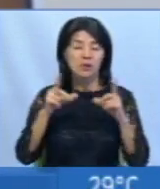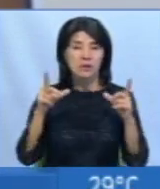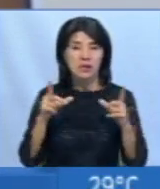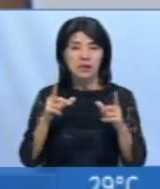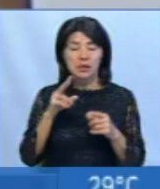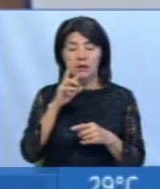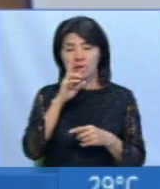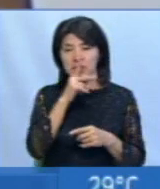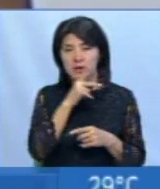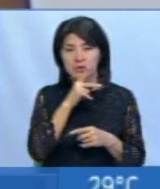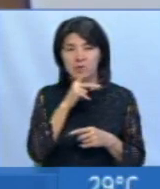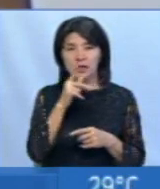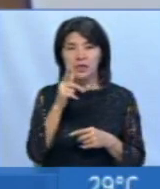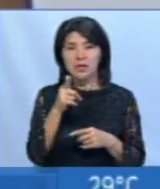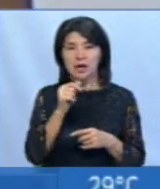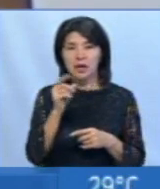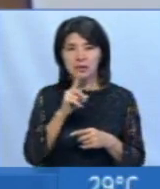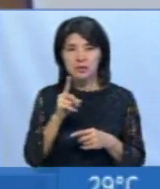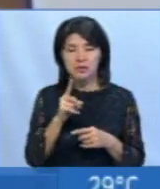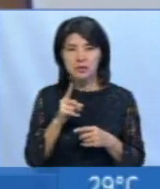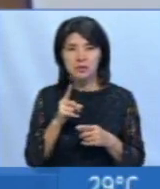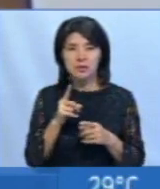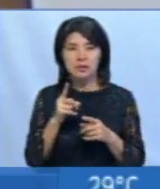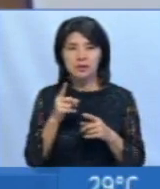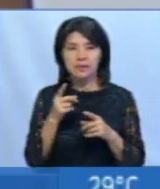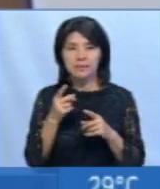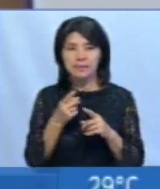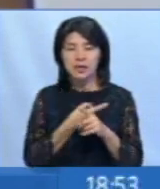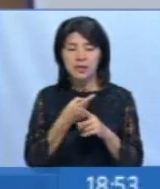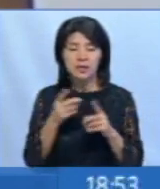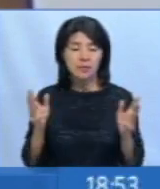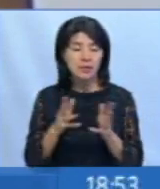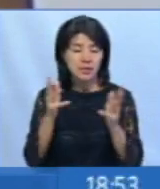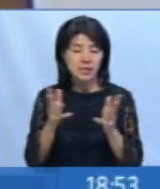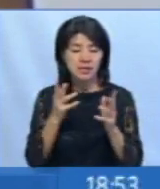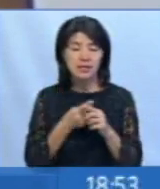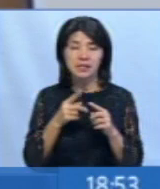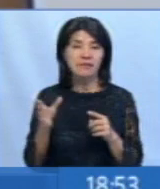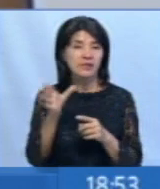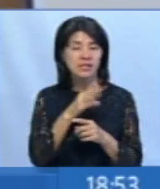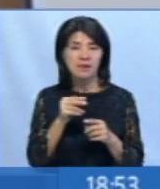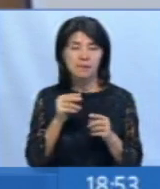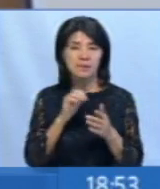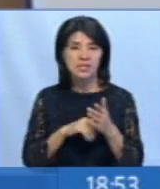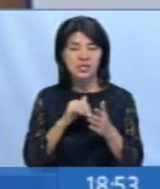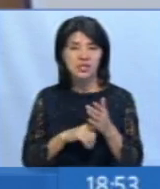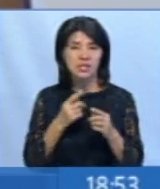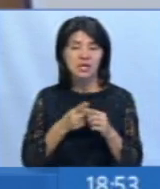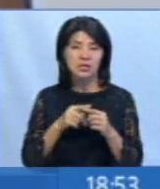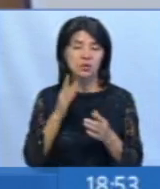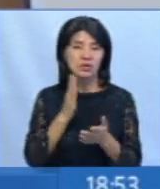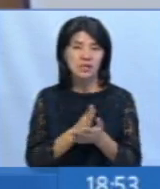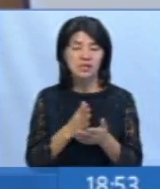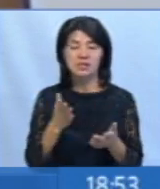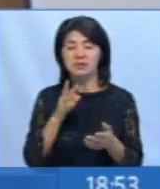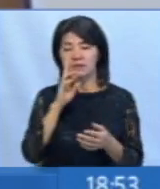угарным газом без пожара. Это все причины в основном являются печное отопление. Неисправность,